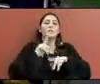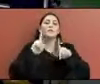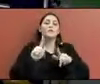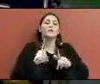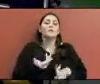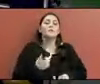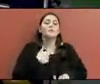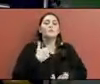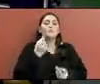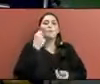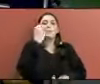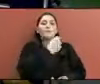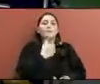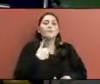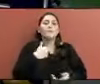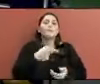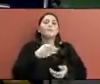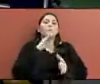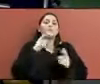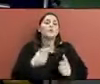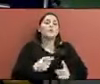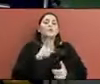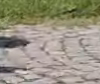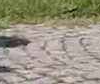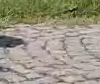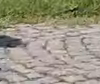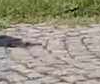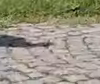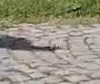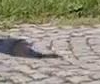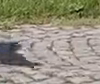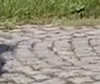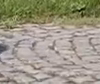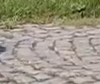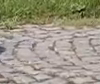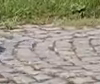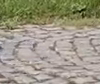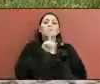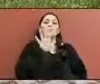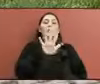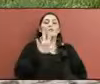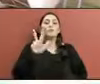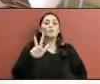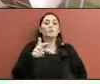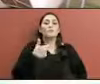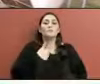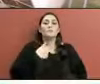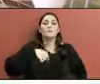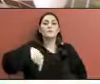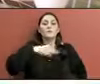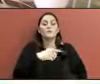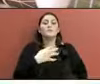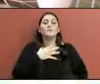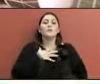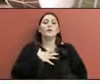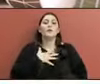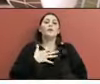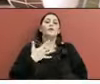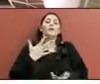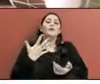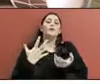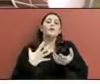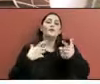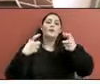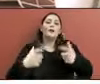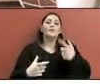marka olarak değerlendiriyorum ben onu. 153. 153 bizim kentimizle ilgili özellikle